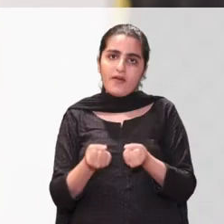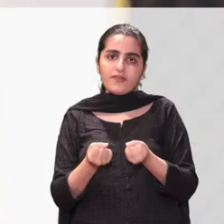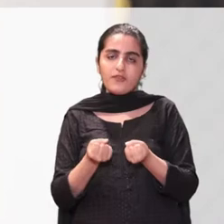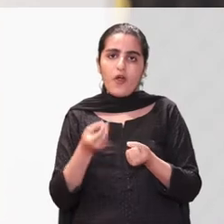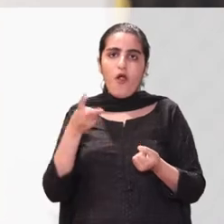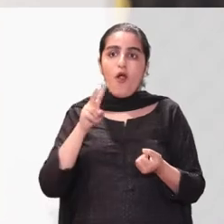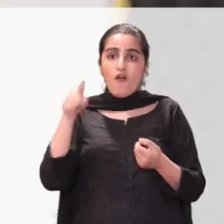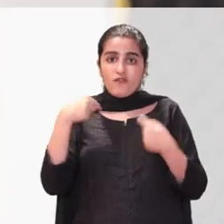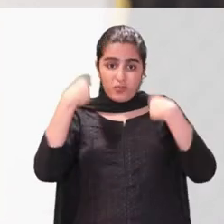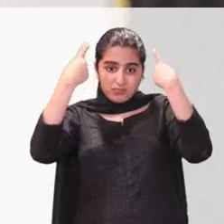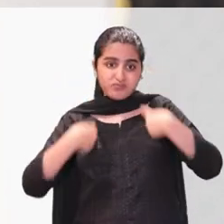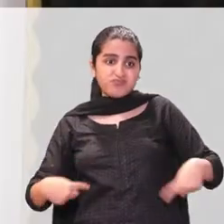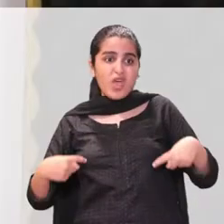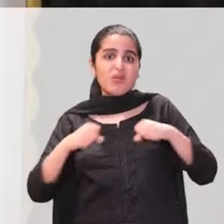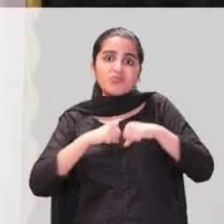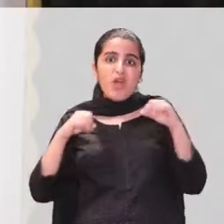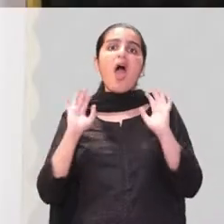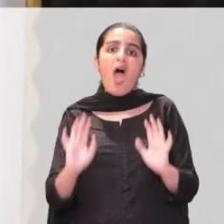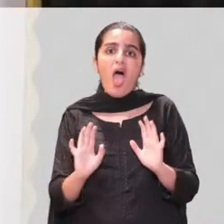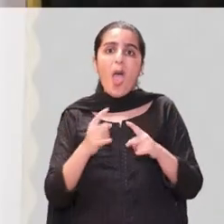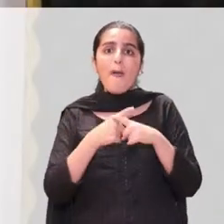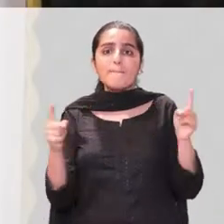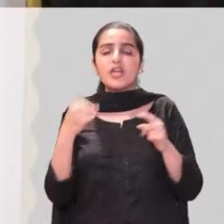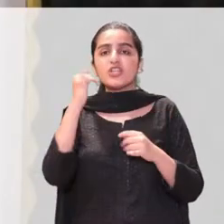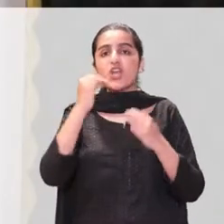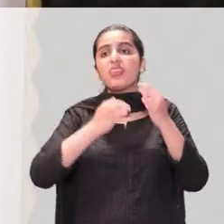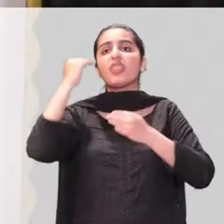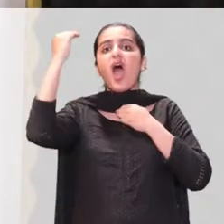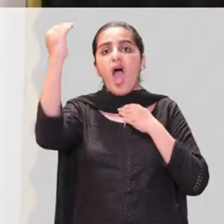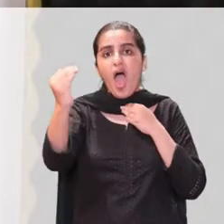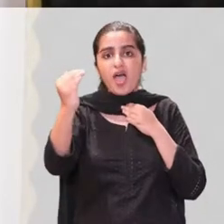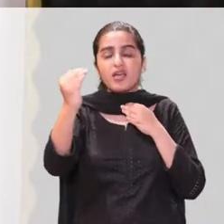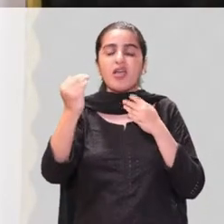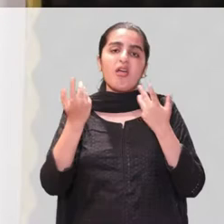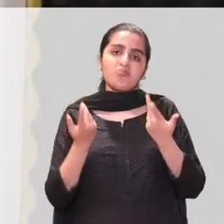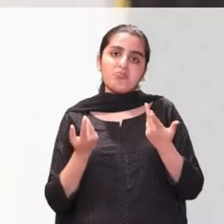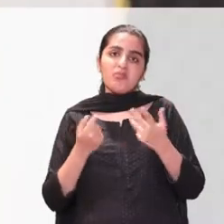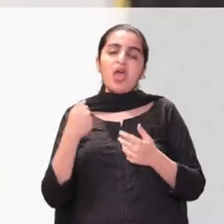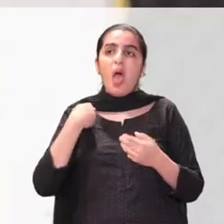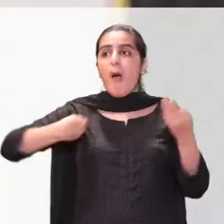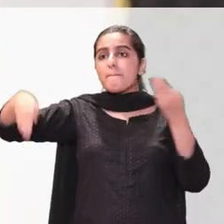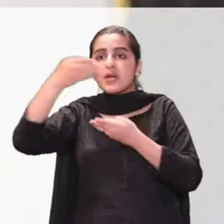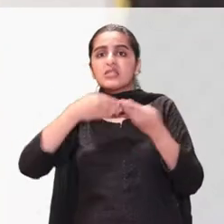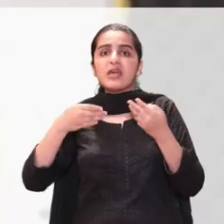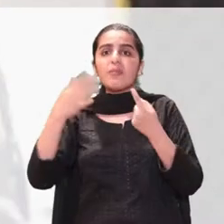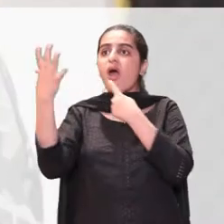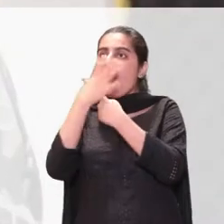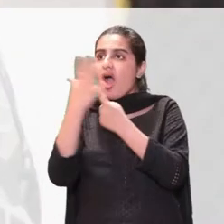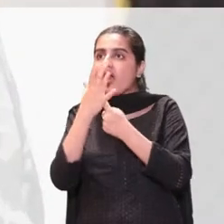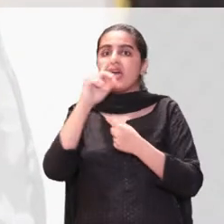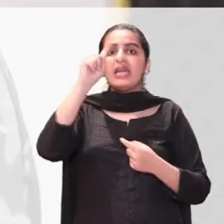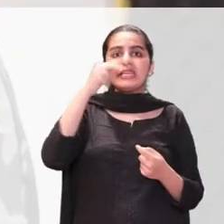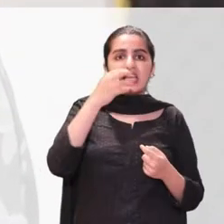वह मेरे सेहत पर तो इसका खासा बुरा फैट तक लेकर वह लोंग रहना बहुत ज्यादा खट्टा लेकिन लेकिन हमारे यहां